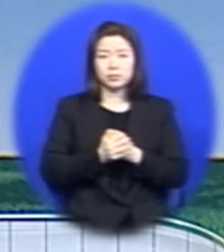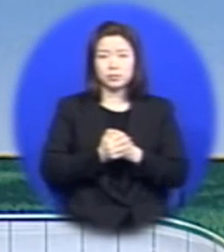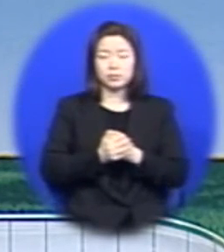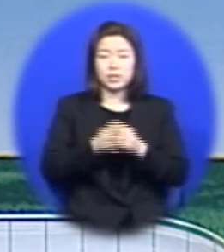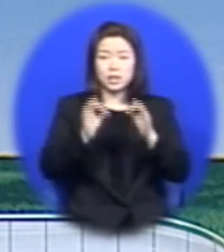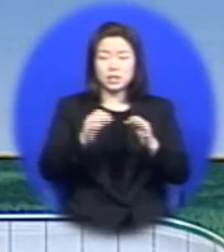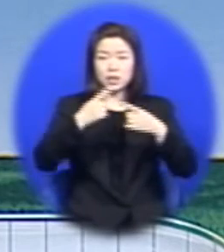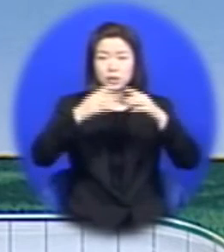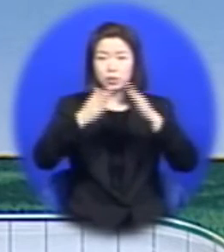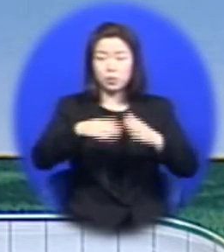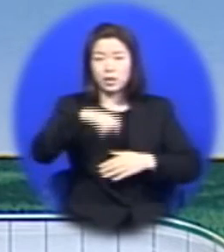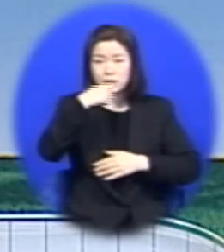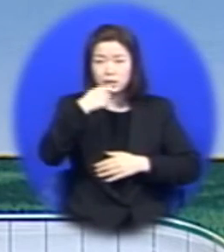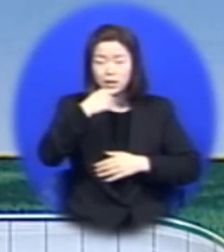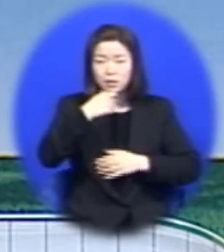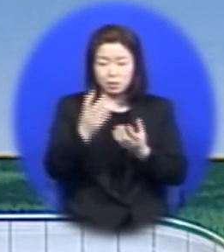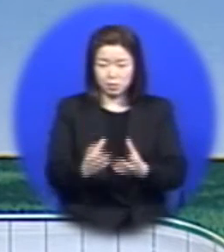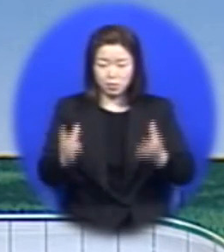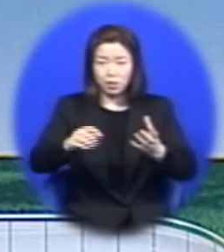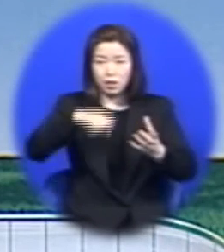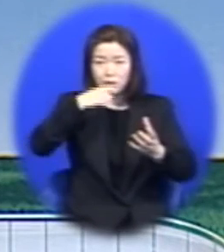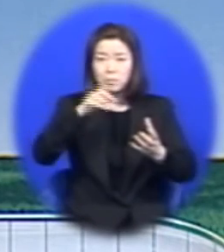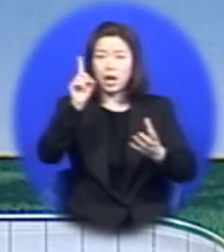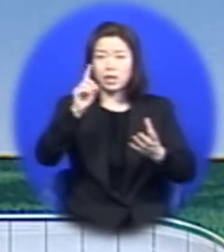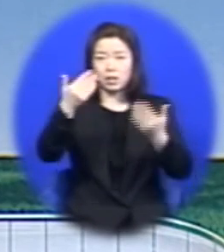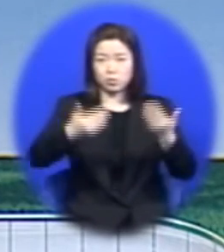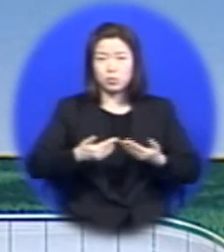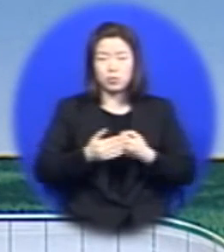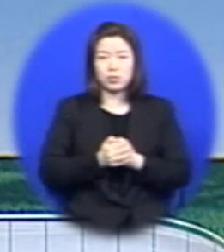이제 교회 식사는 국밥 하나 준대요.